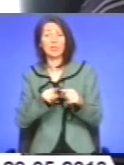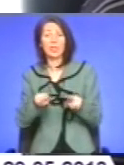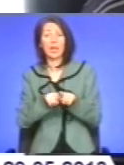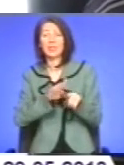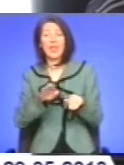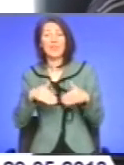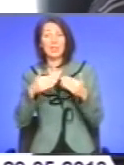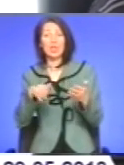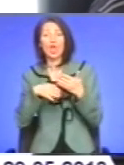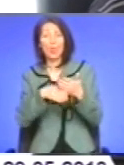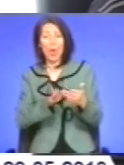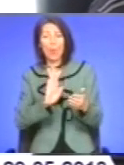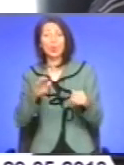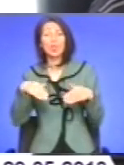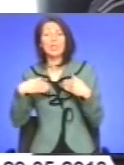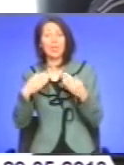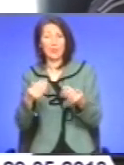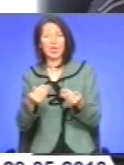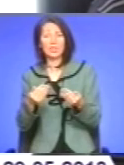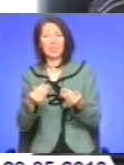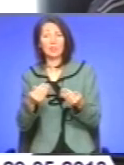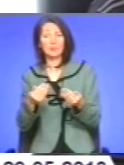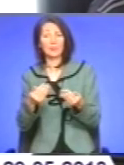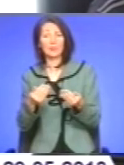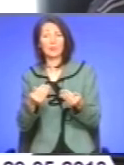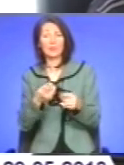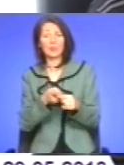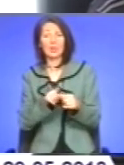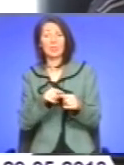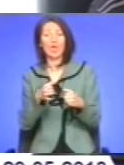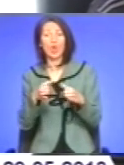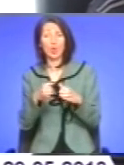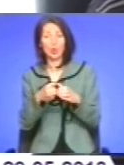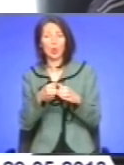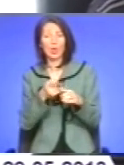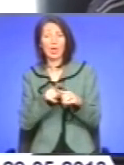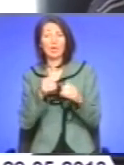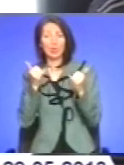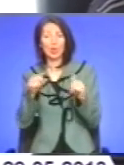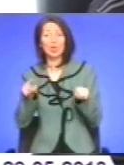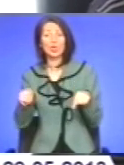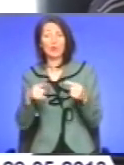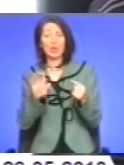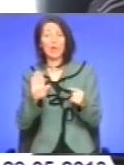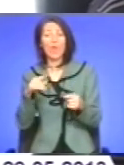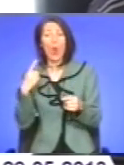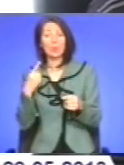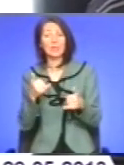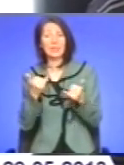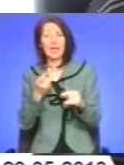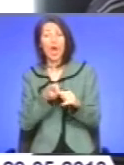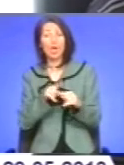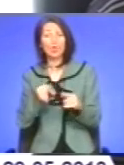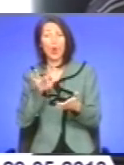невідкладна допомога будуть надаватися цією структурою, яка сьогодні створена в області. Для цього